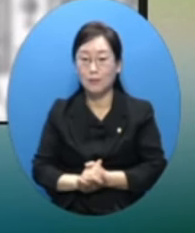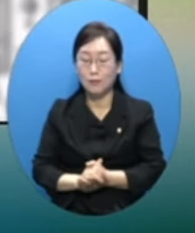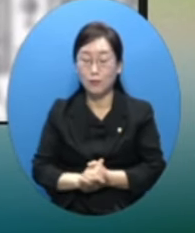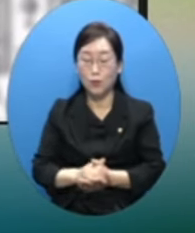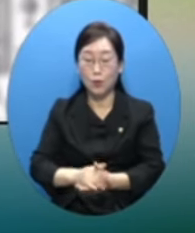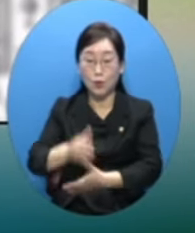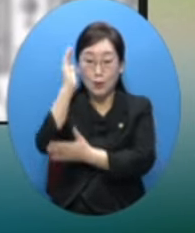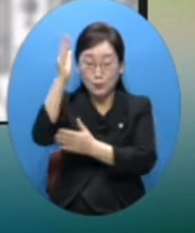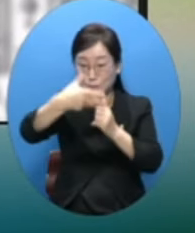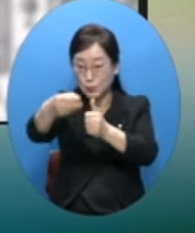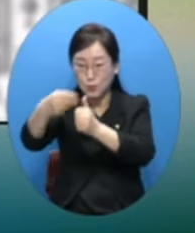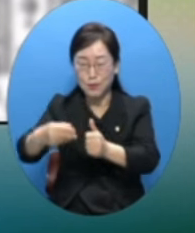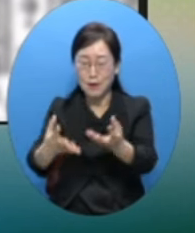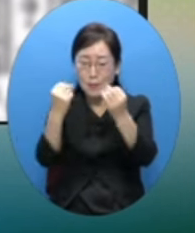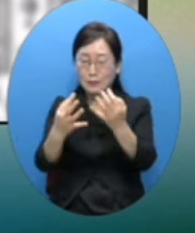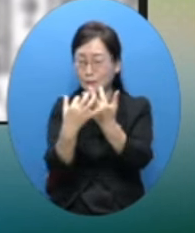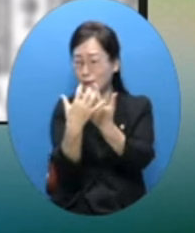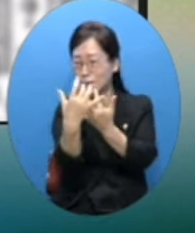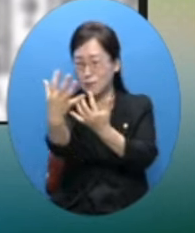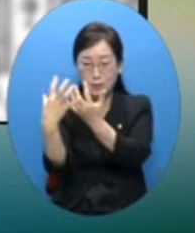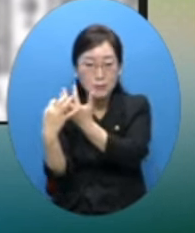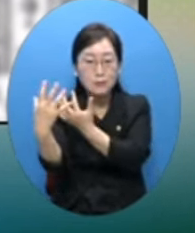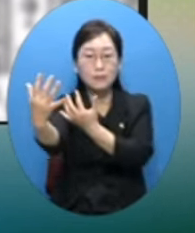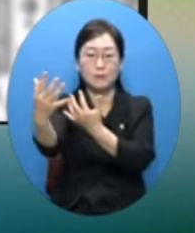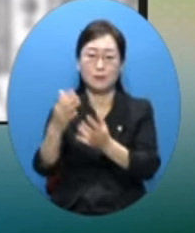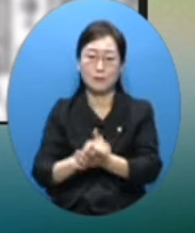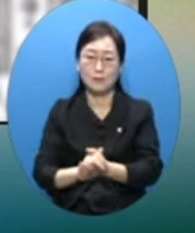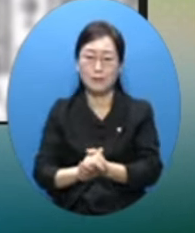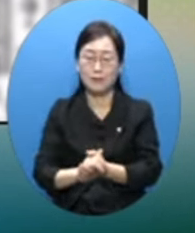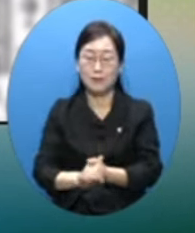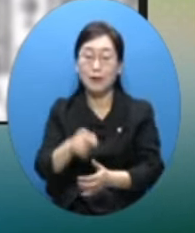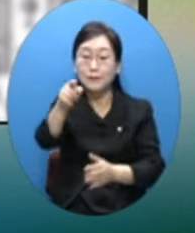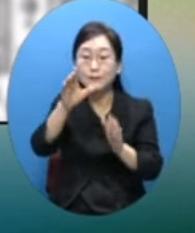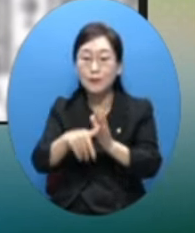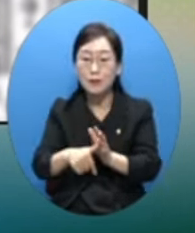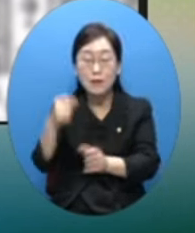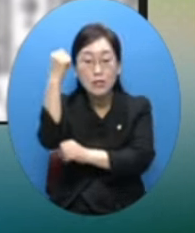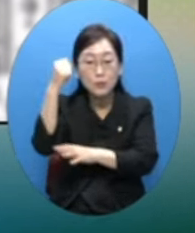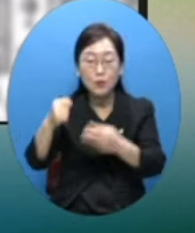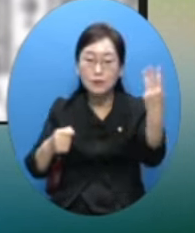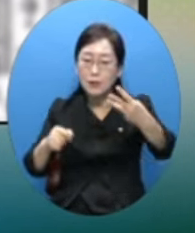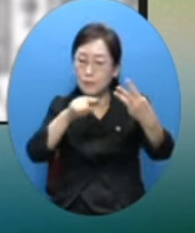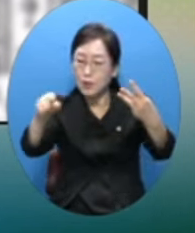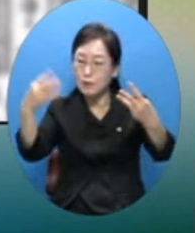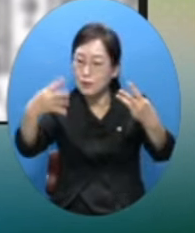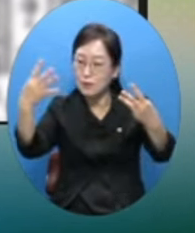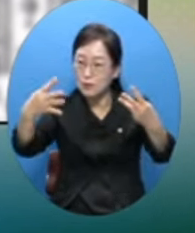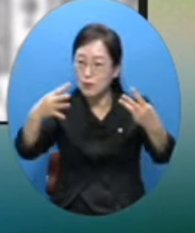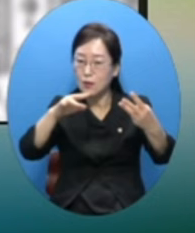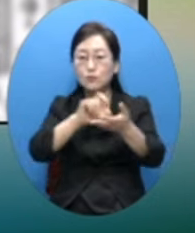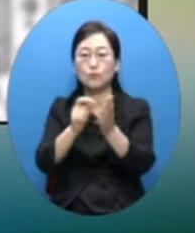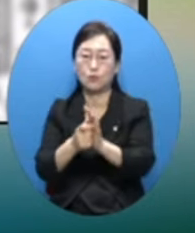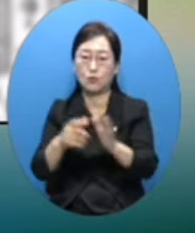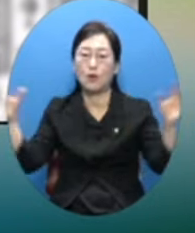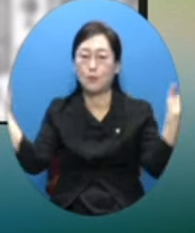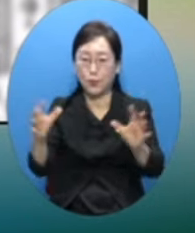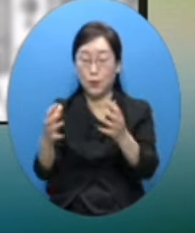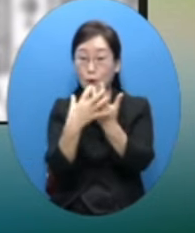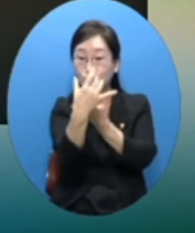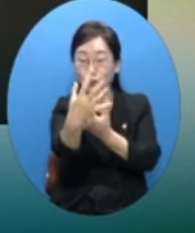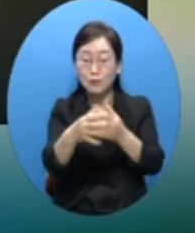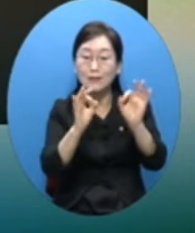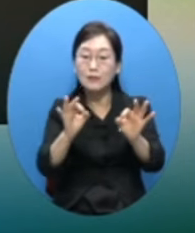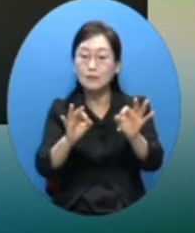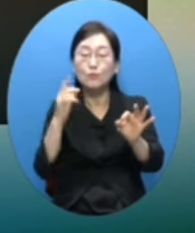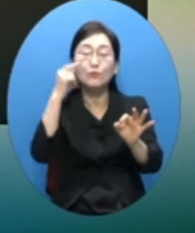붕회를 열면 수천 명씩 모여들어가지고 그 당시에 기본적으로 3천 명, 4천 명 모여서 붕회한 붕회는 우리 김익두